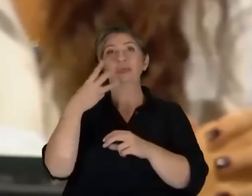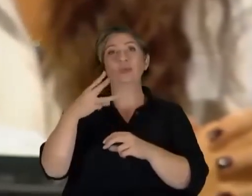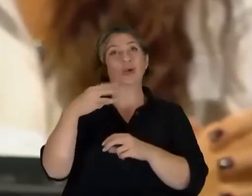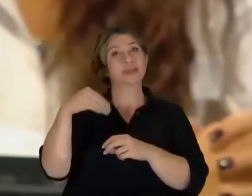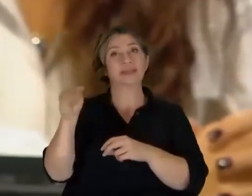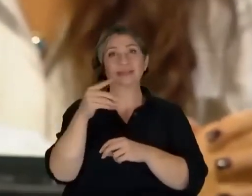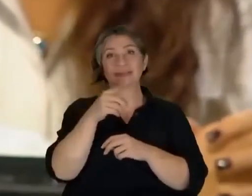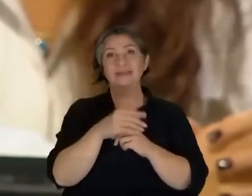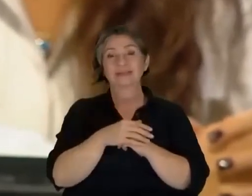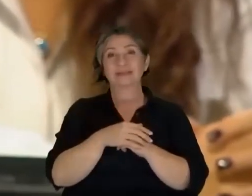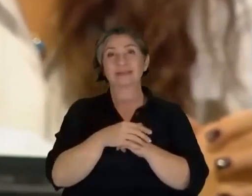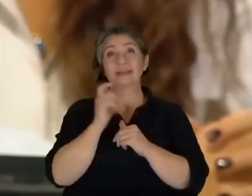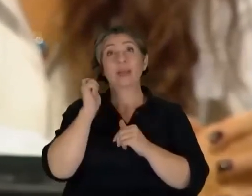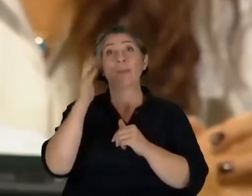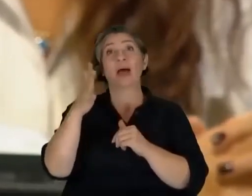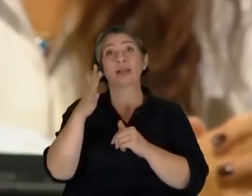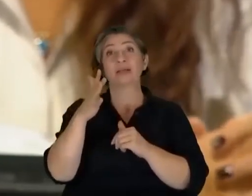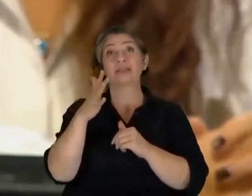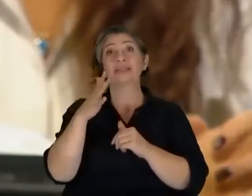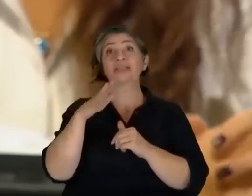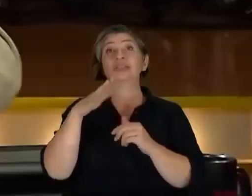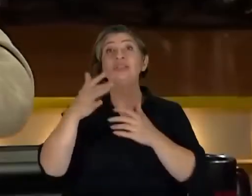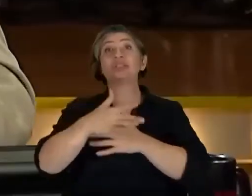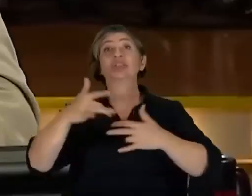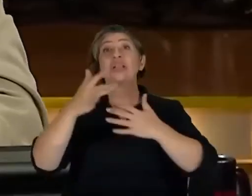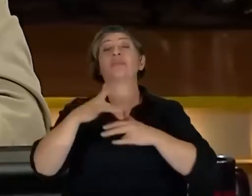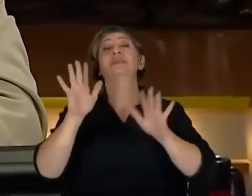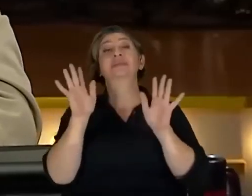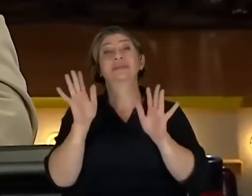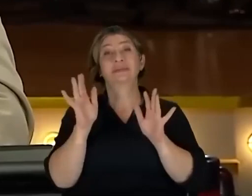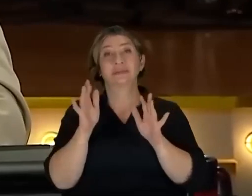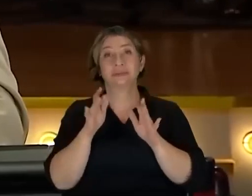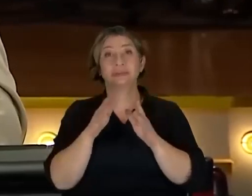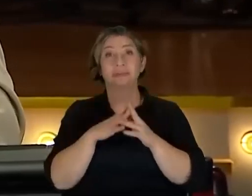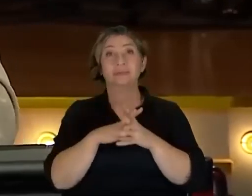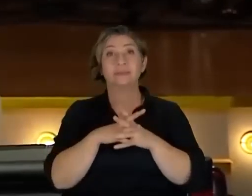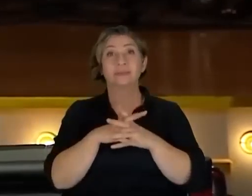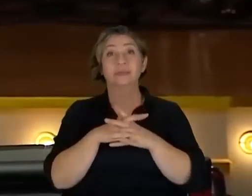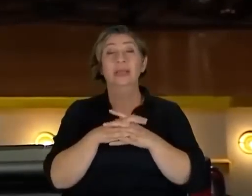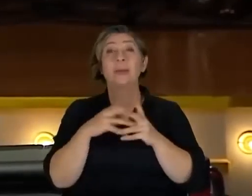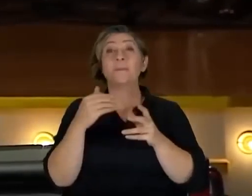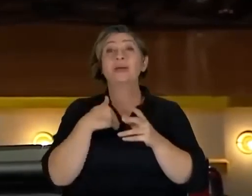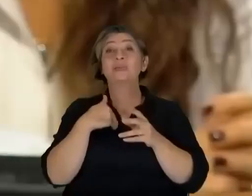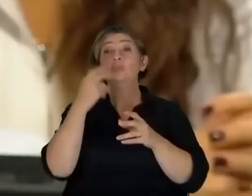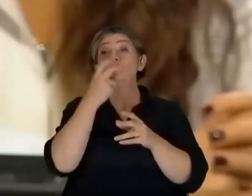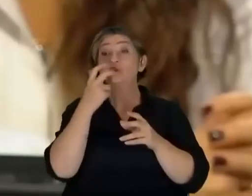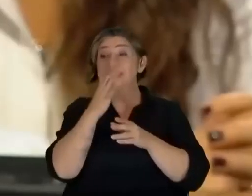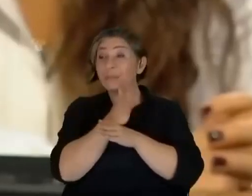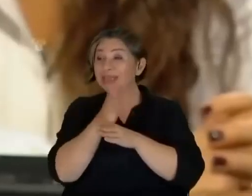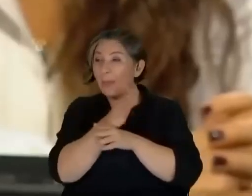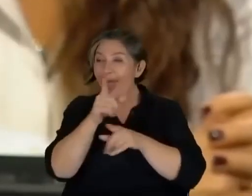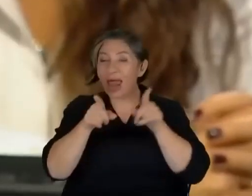euroya satarsın bunu. Daha bile pahalıya yani, ve çalınmaz halinde yani. Yani evet tabii. Evet, çünkü bence müzik